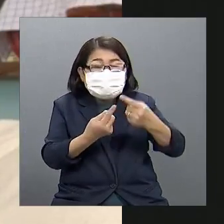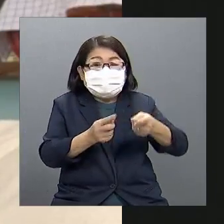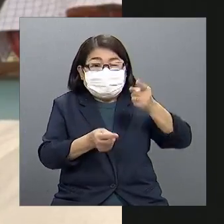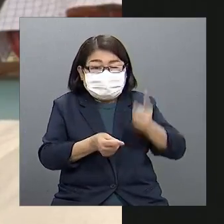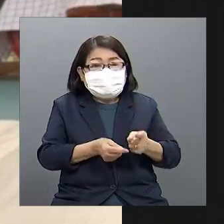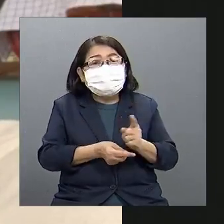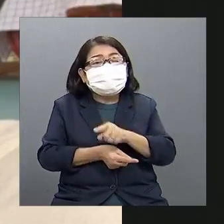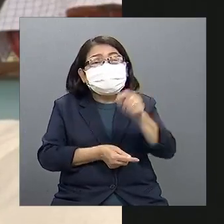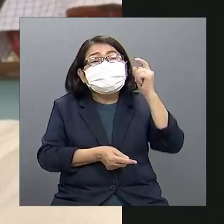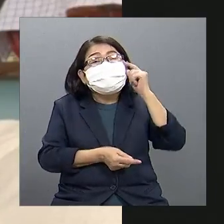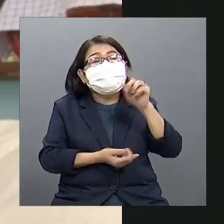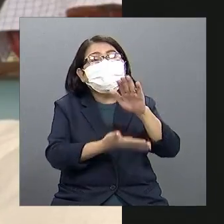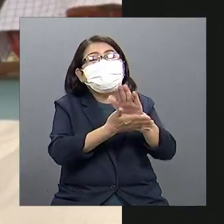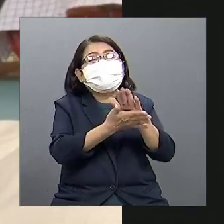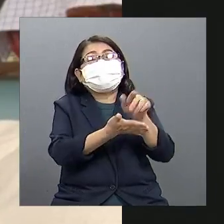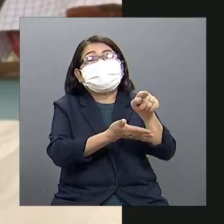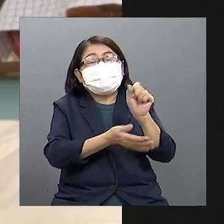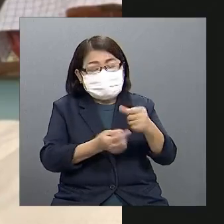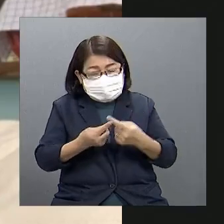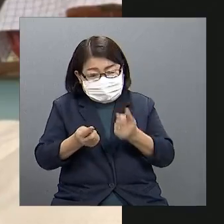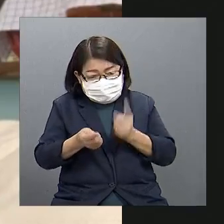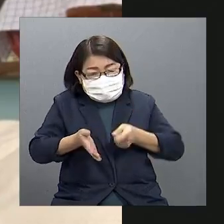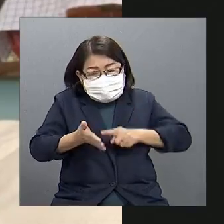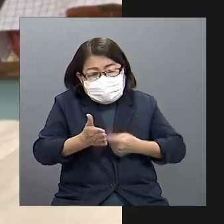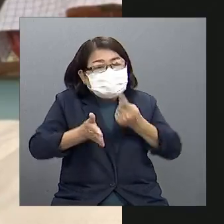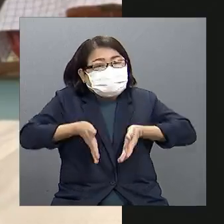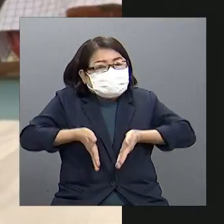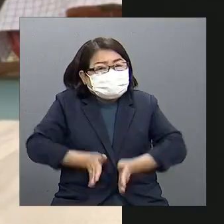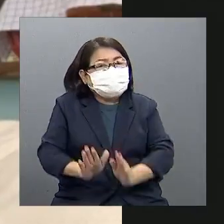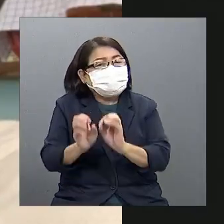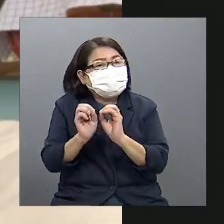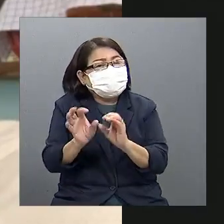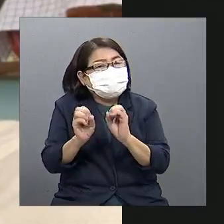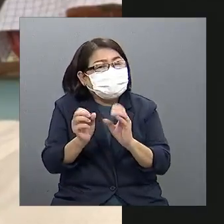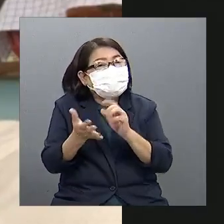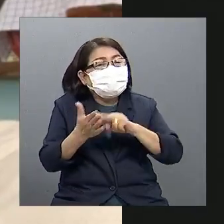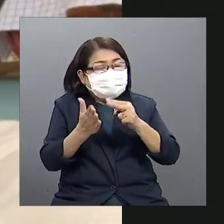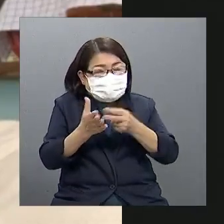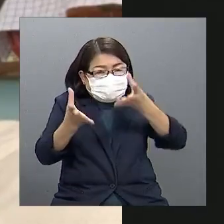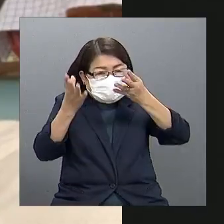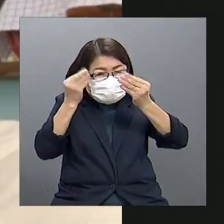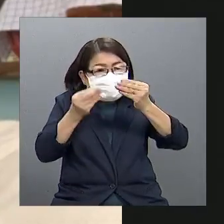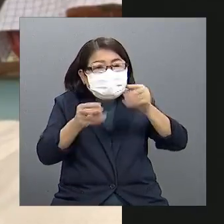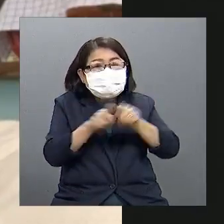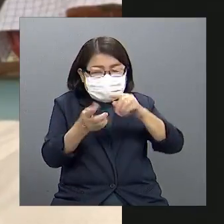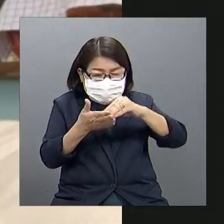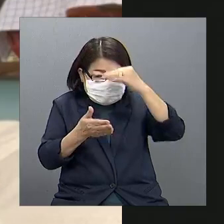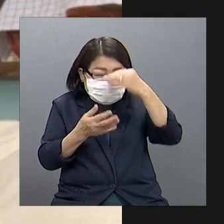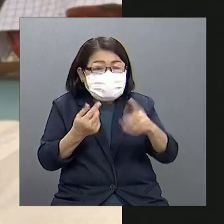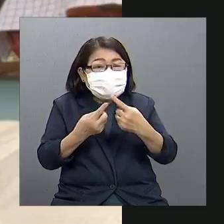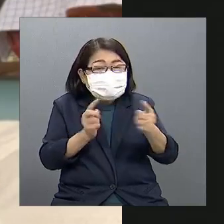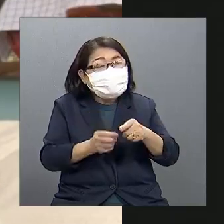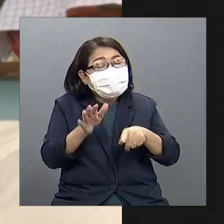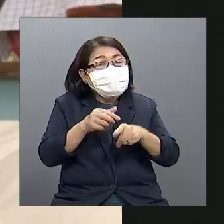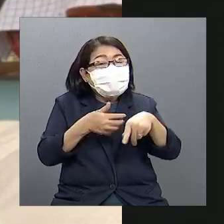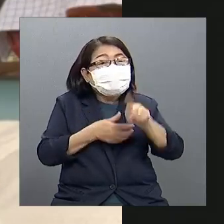งเรียนเป็นเรื่องหลักตั้งแต่ประมาณ 6-7 ขวบก็คือป.1ใช่ไหมคะ ค่ะ แล้วหลังจากนั้นก็จะเป็นเข้